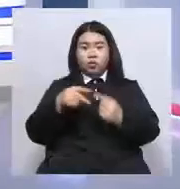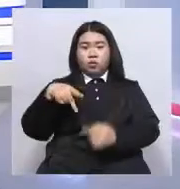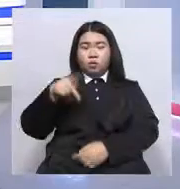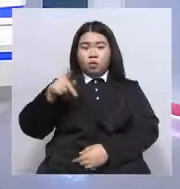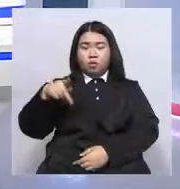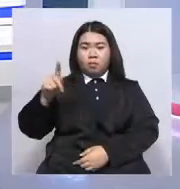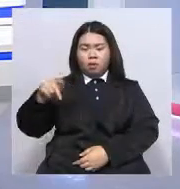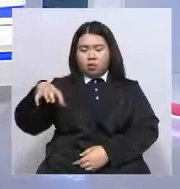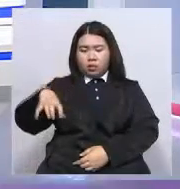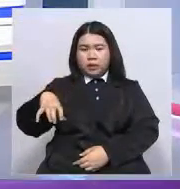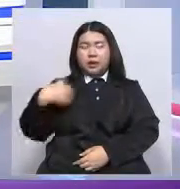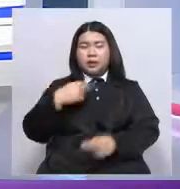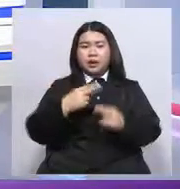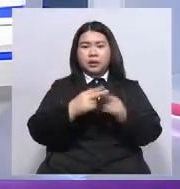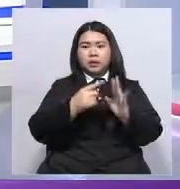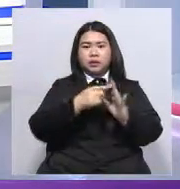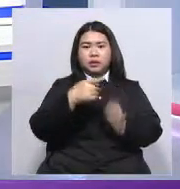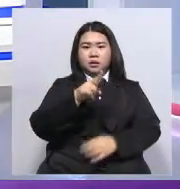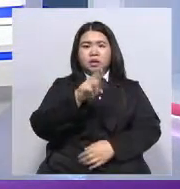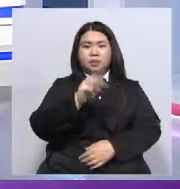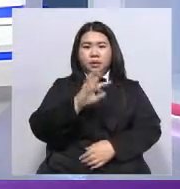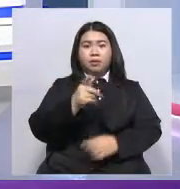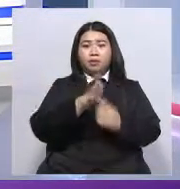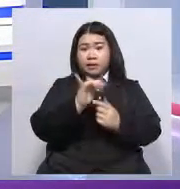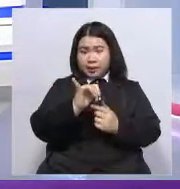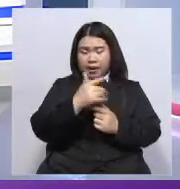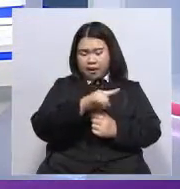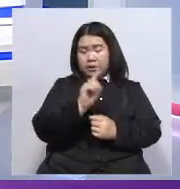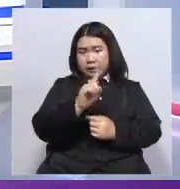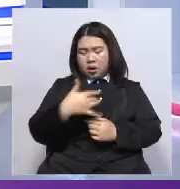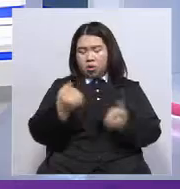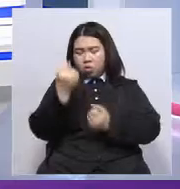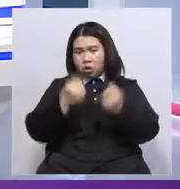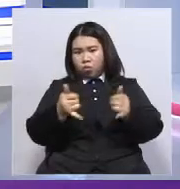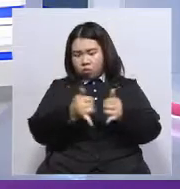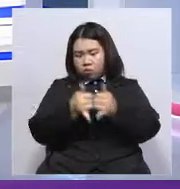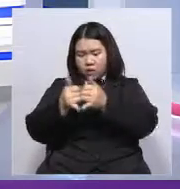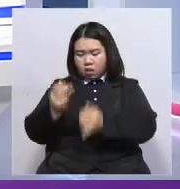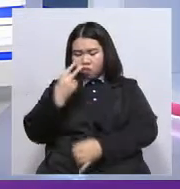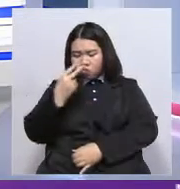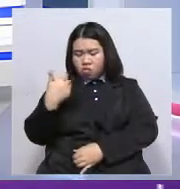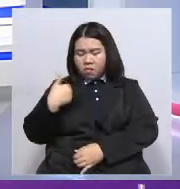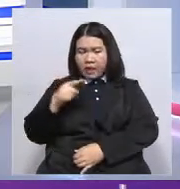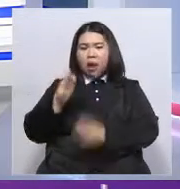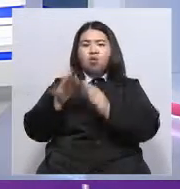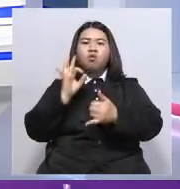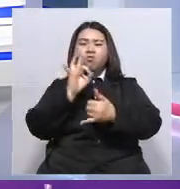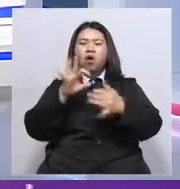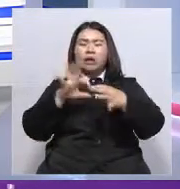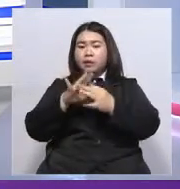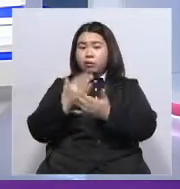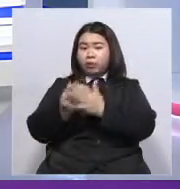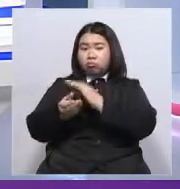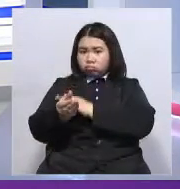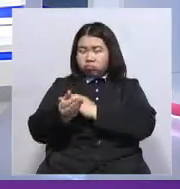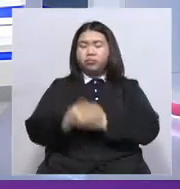นะครับนายเปรมชัยกันตสูรและนายยงดดเครือคนขับรถนะครับได้เดินทางเข้ารับทราบข้อหาร่วมกันติดสินบนเจ้าพนักงานโดยนายเปรมชั